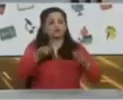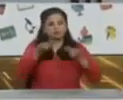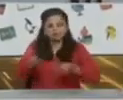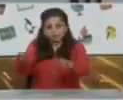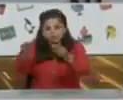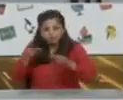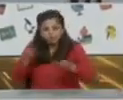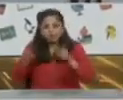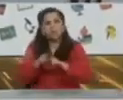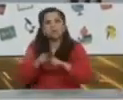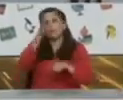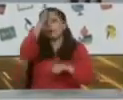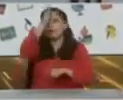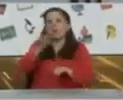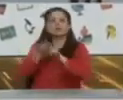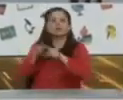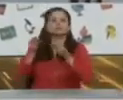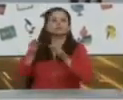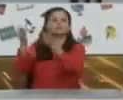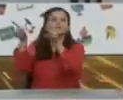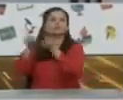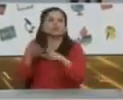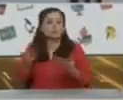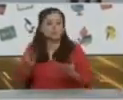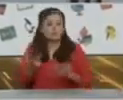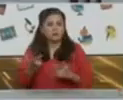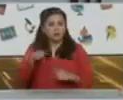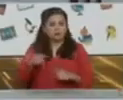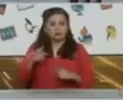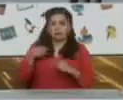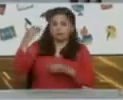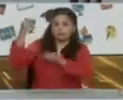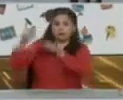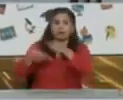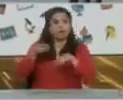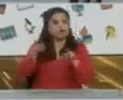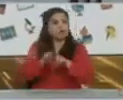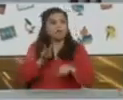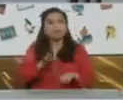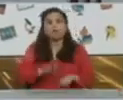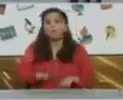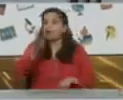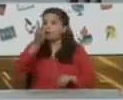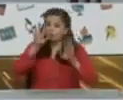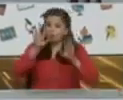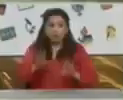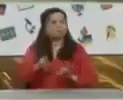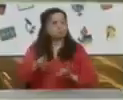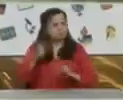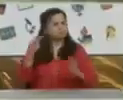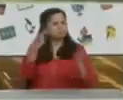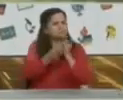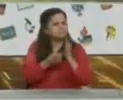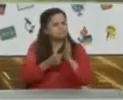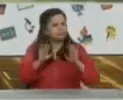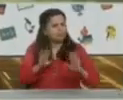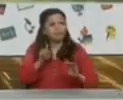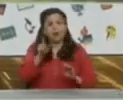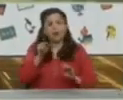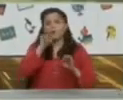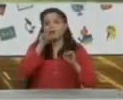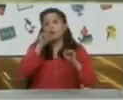है, ये हमारे शास्त्रों में मूल्य के रूप में है। लेकिन आपके घर